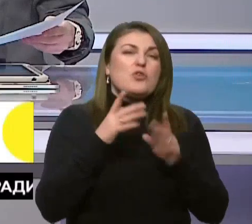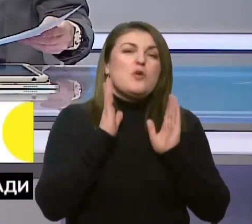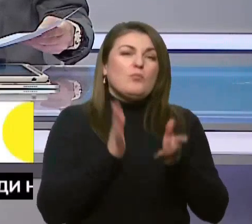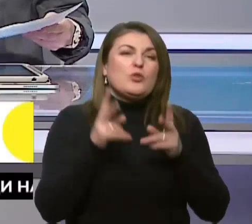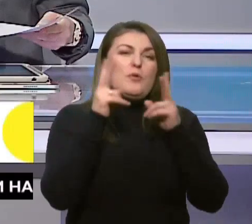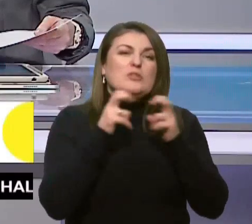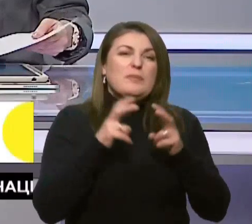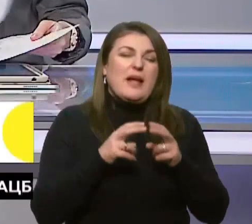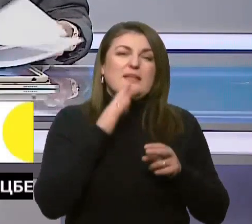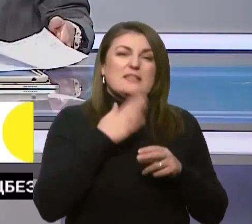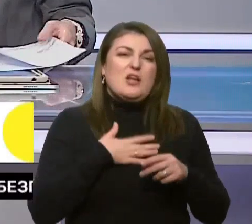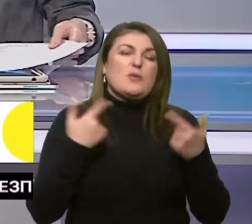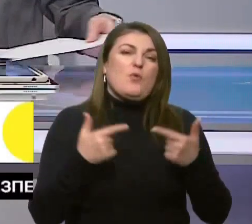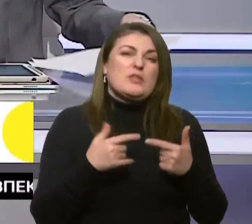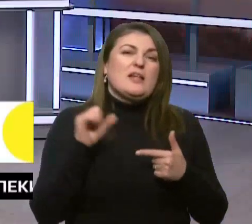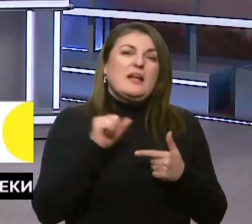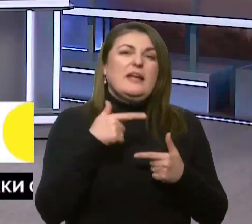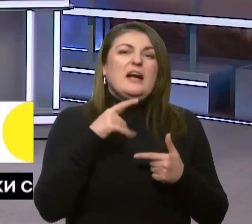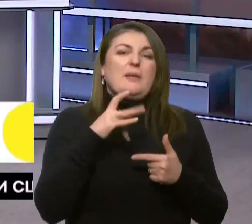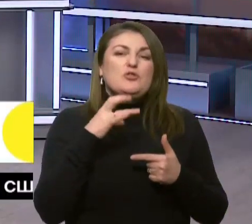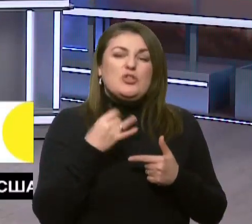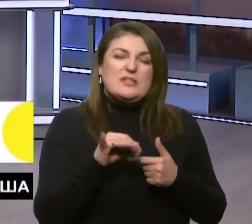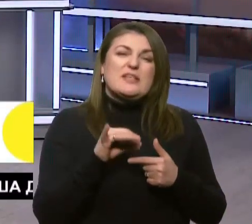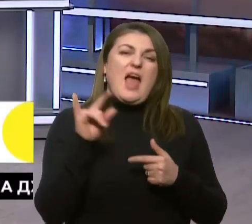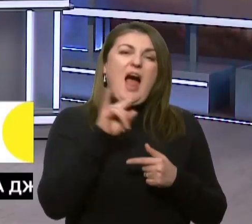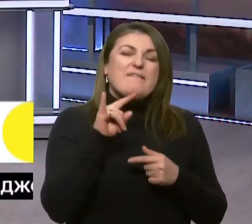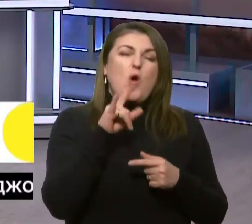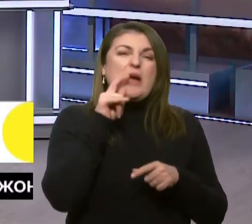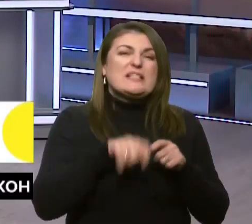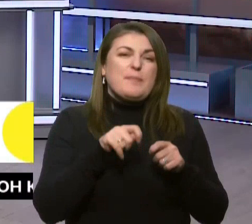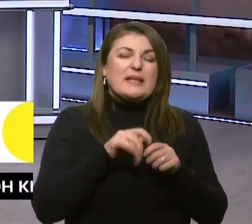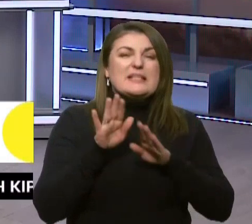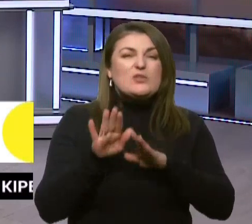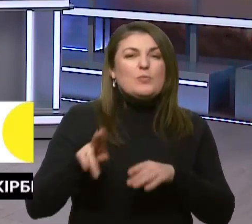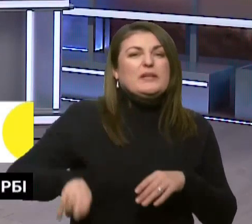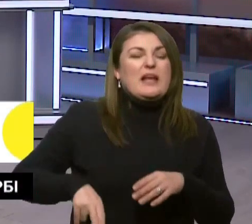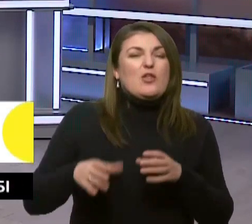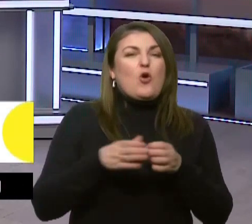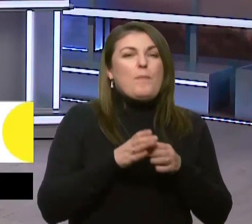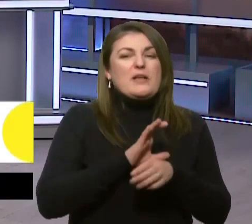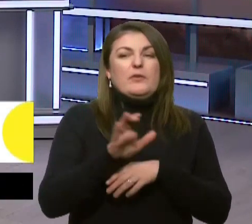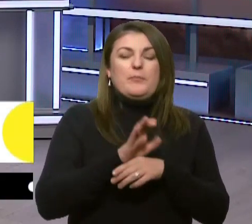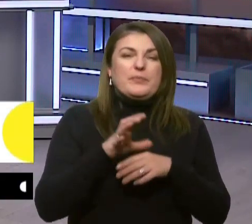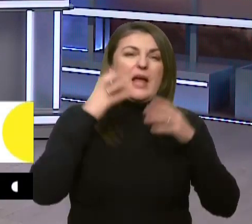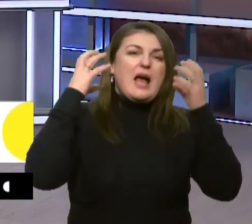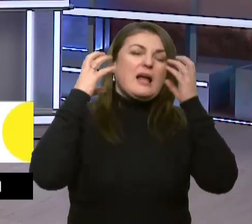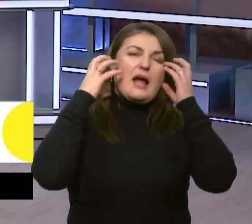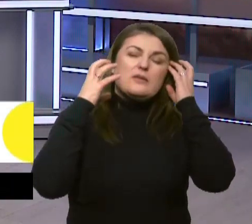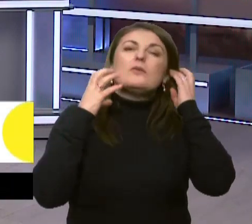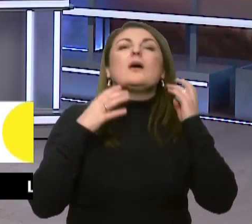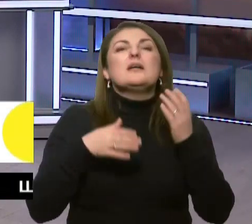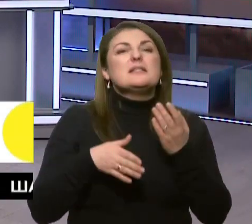Будемо розбирати з нашим гостем Анатолій Храпчинський, авіаексперт і заступник директора компанії з виробництва